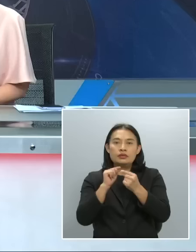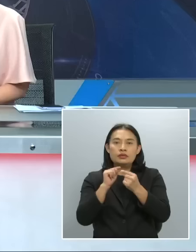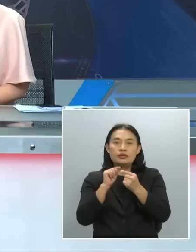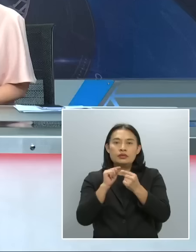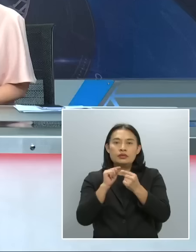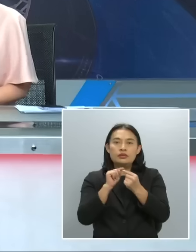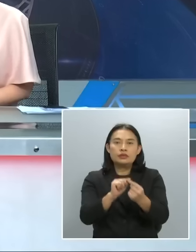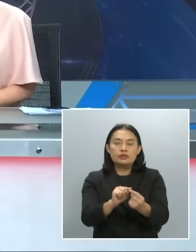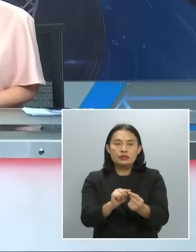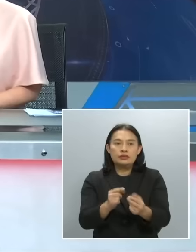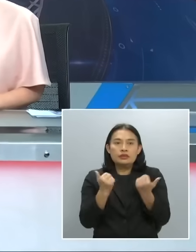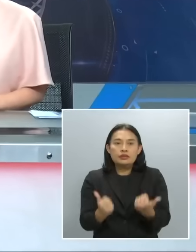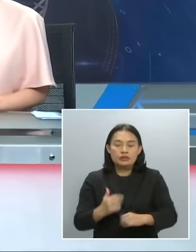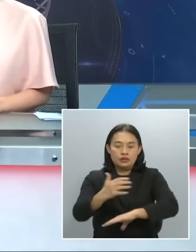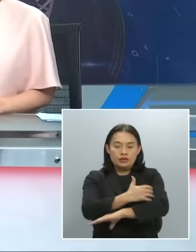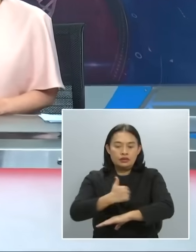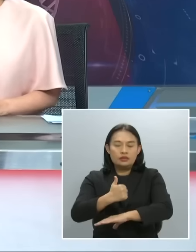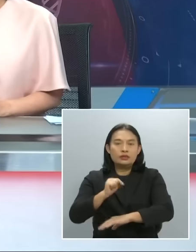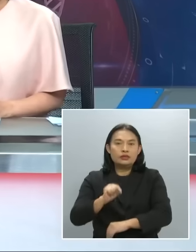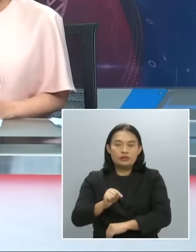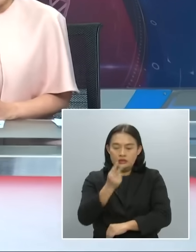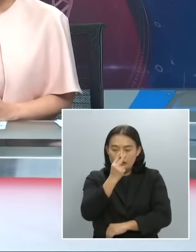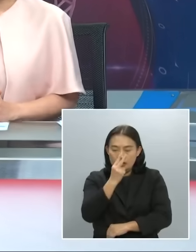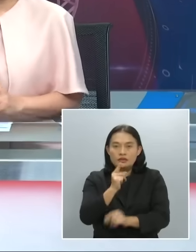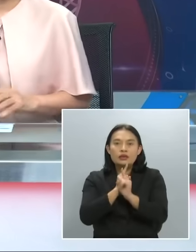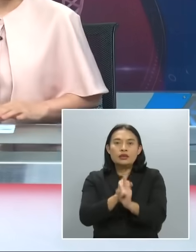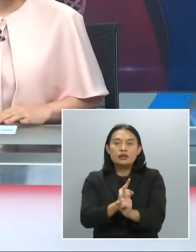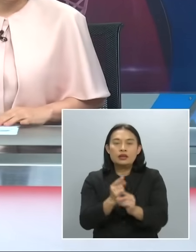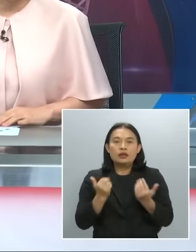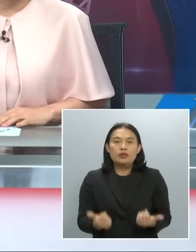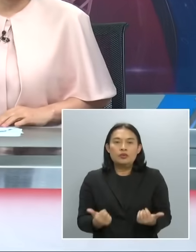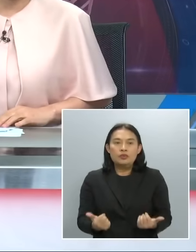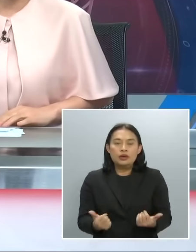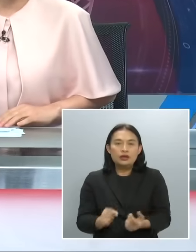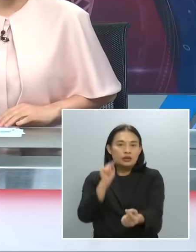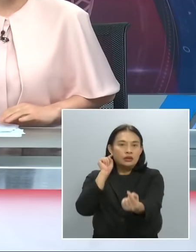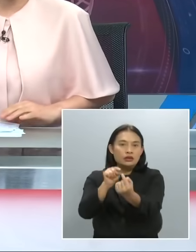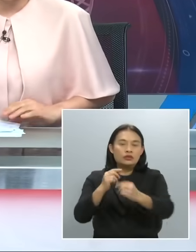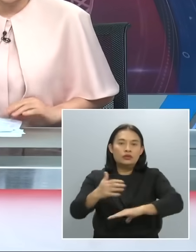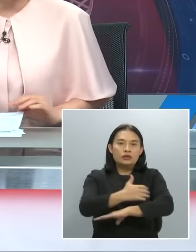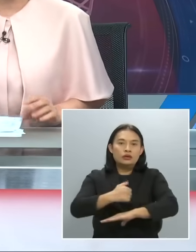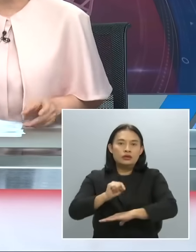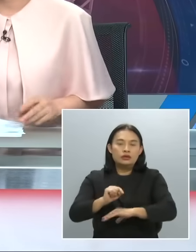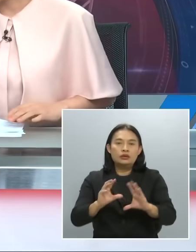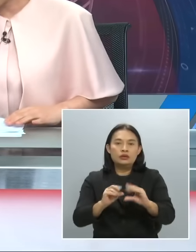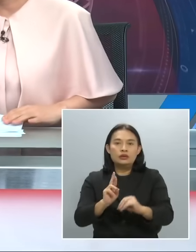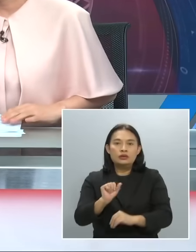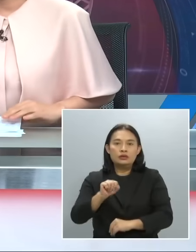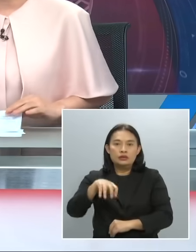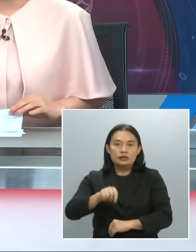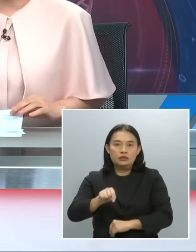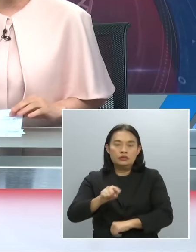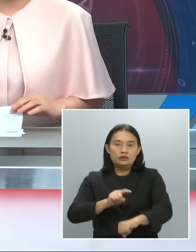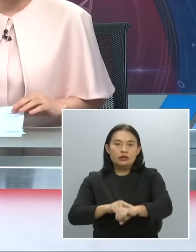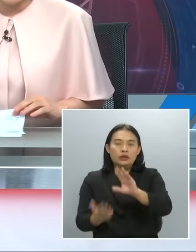นะคะช่วงนี้การเมืองค่ะลองติดตามกันนะคะเพราะว่าวันนี้เนี่ยโฟกัสการเมืองไปอยู่ที่การประชุมรัฐสภาตั้งแต่ช่วงเช้า